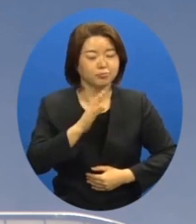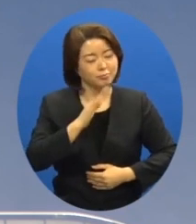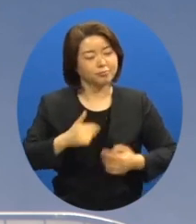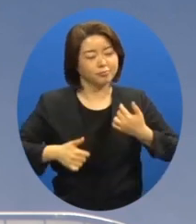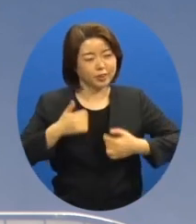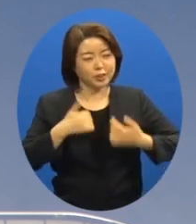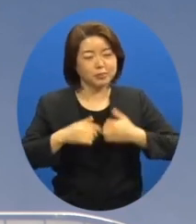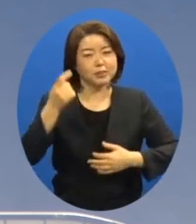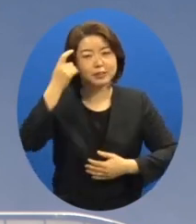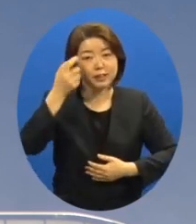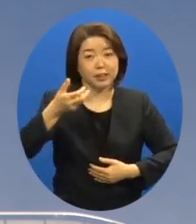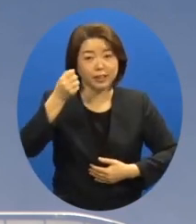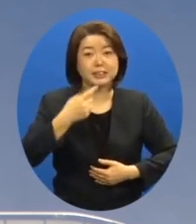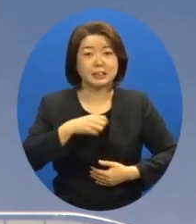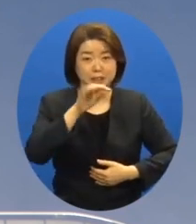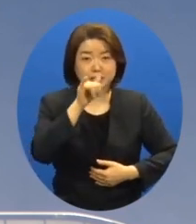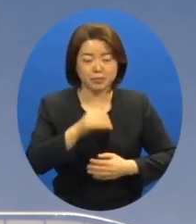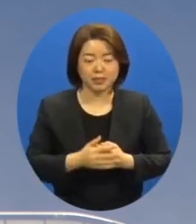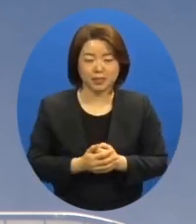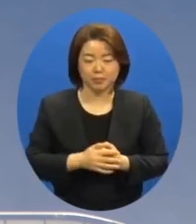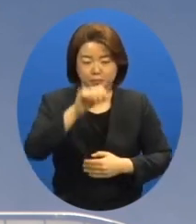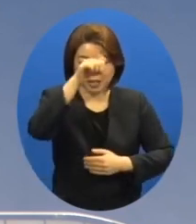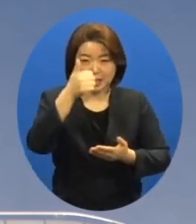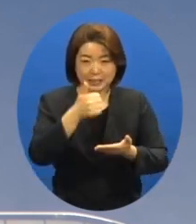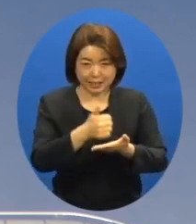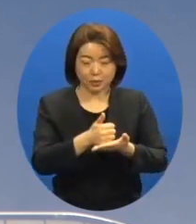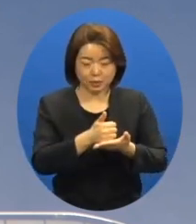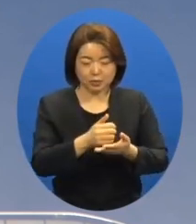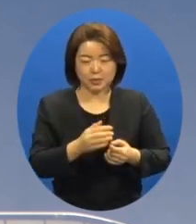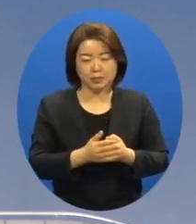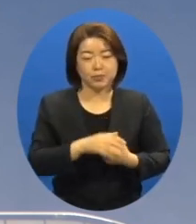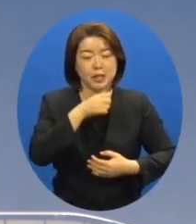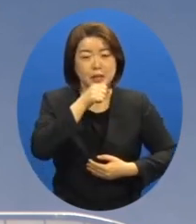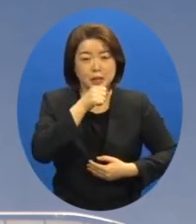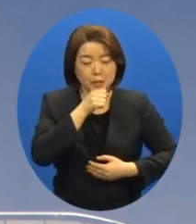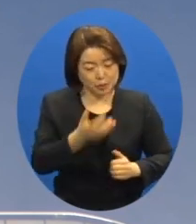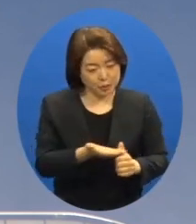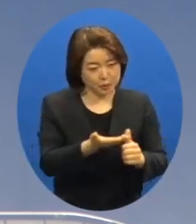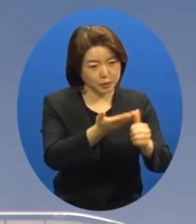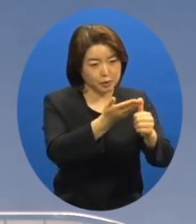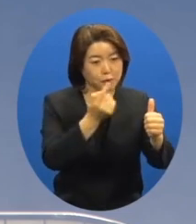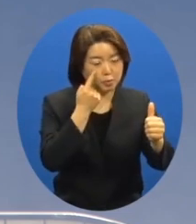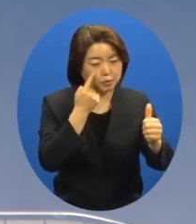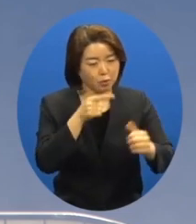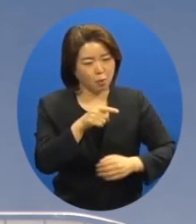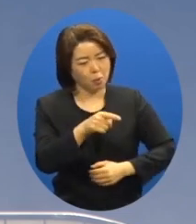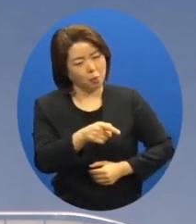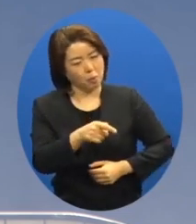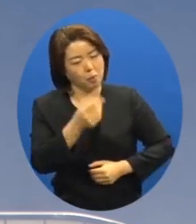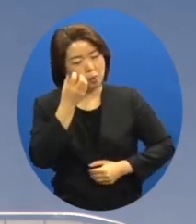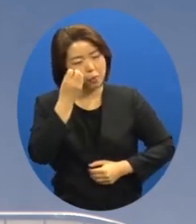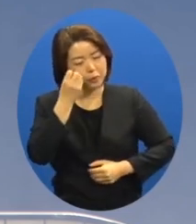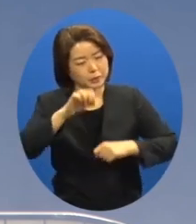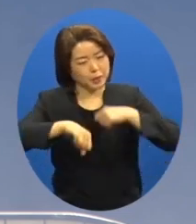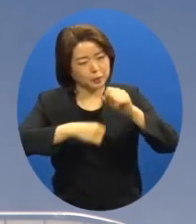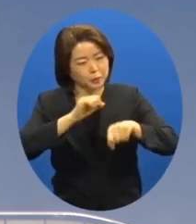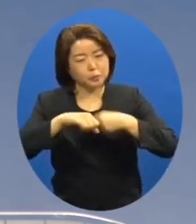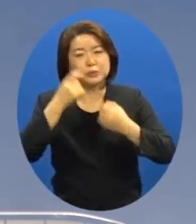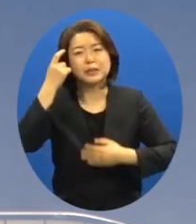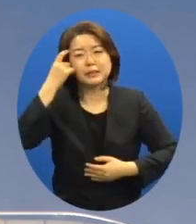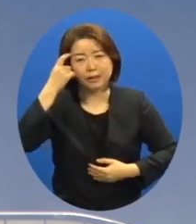생각이 들었습니다. 그 장로님이 염소를 길러보니까 염소가 참 이상한 동물이라고 생각이